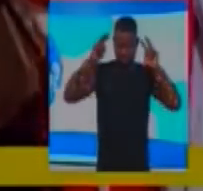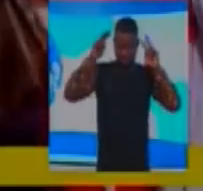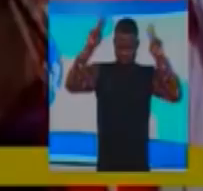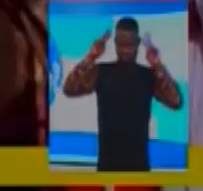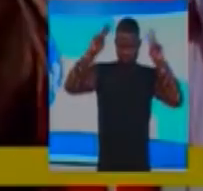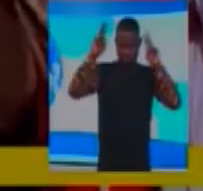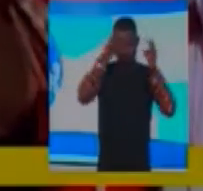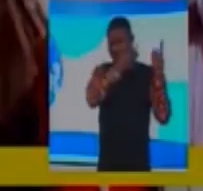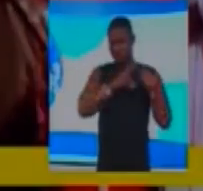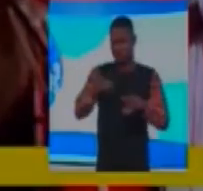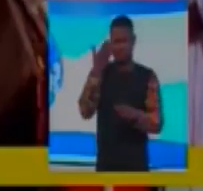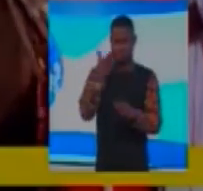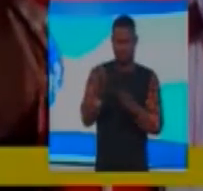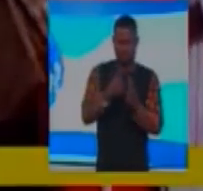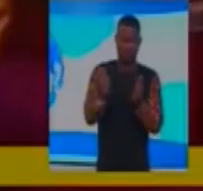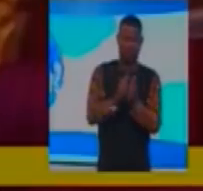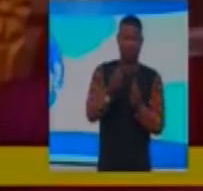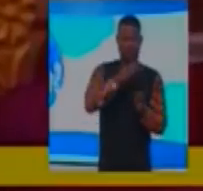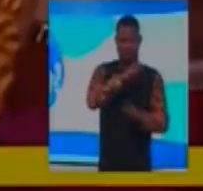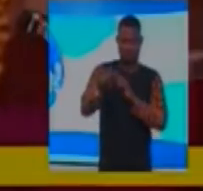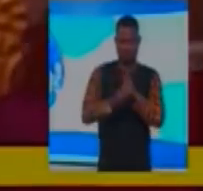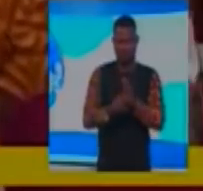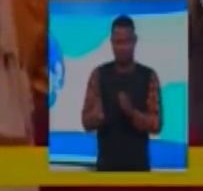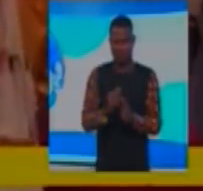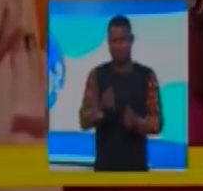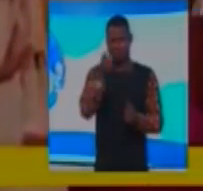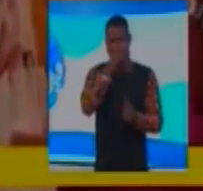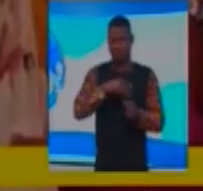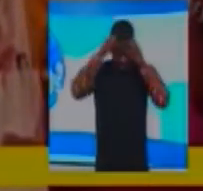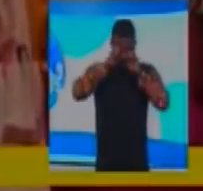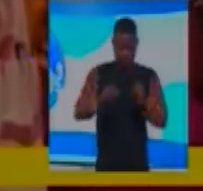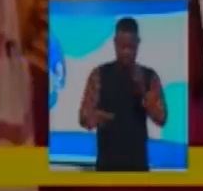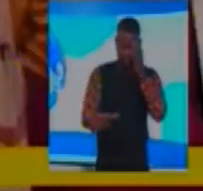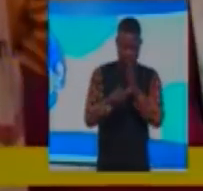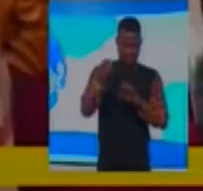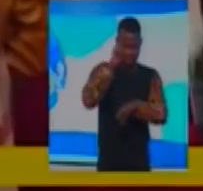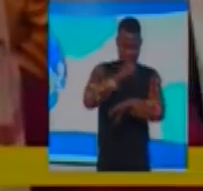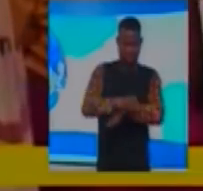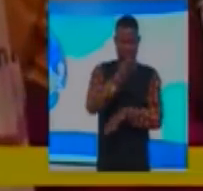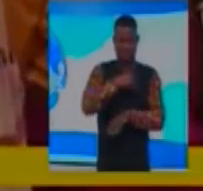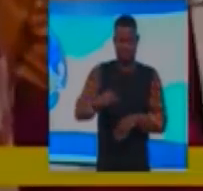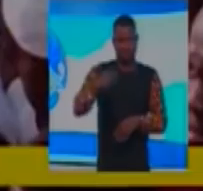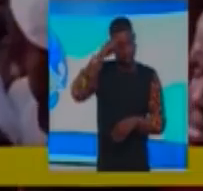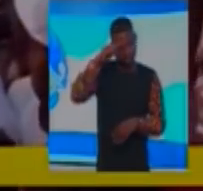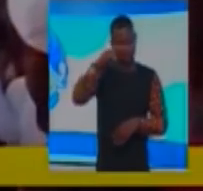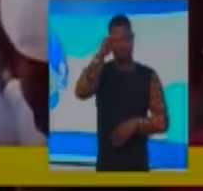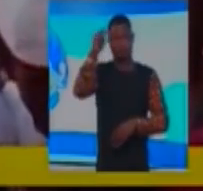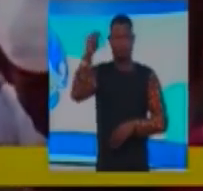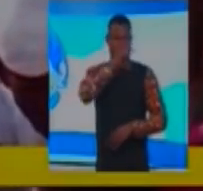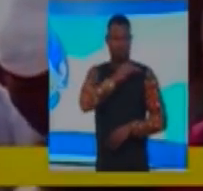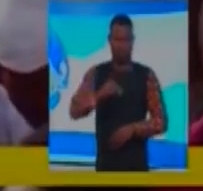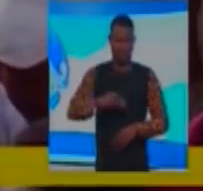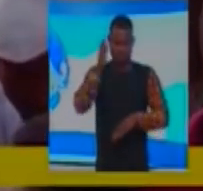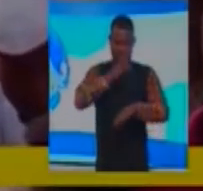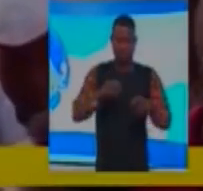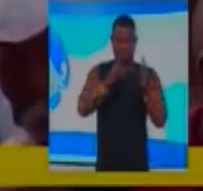de partage du pouvoir avec les civils. Le vice-président du Conseil, le général Mohamed Hamdan Dagalo, a appelé à